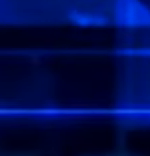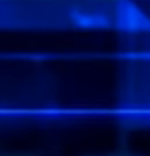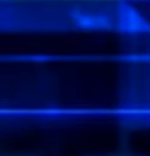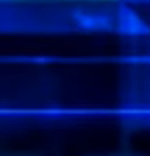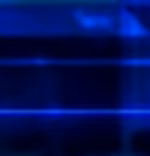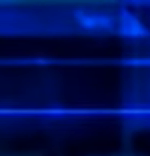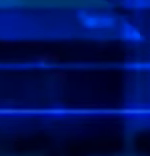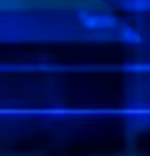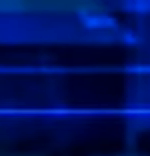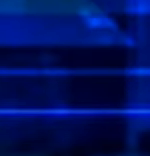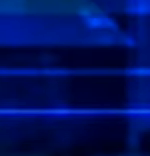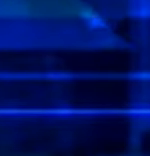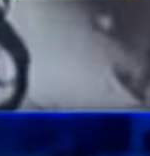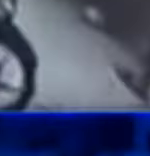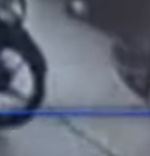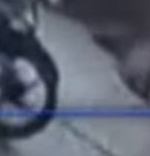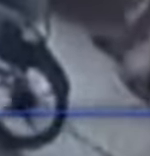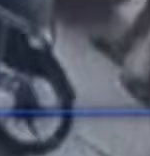Una sa lahat,